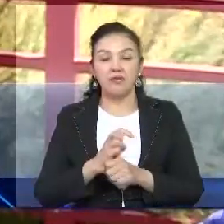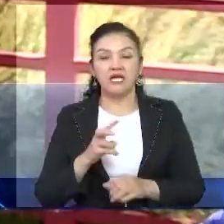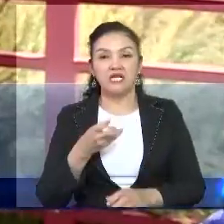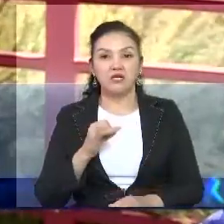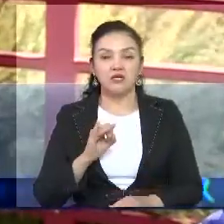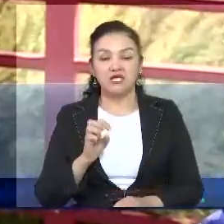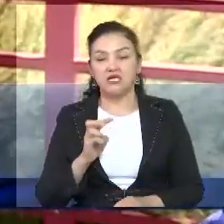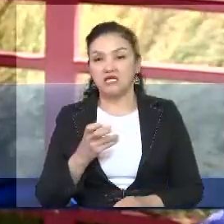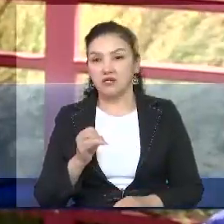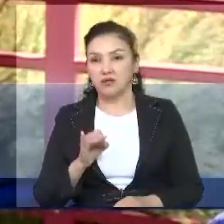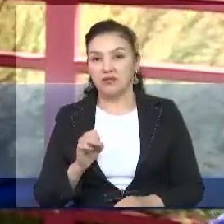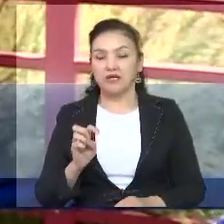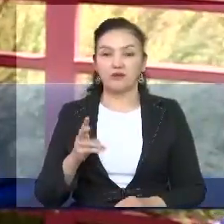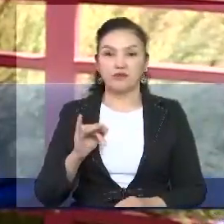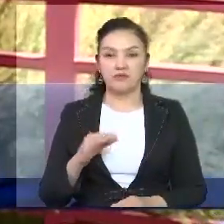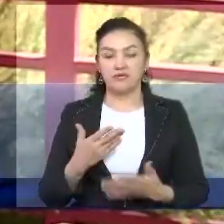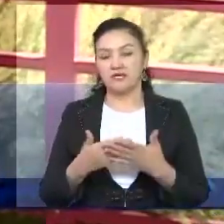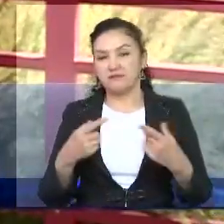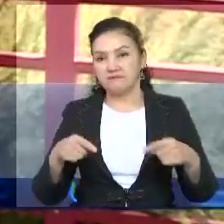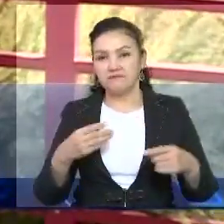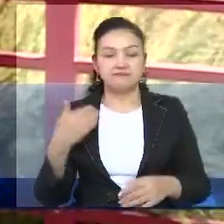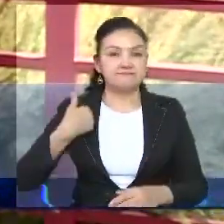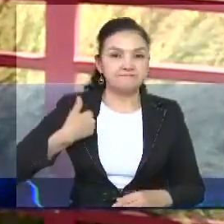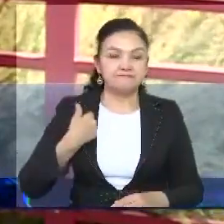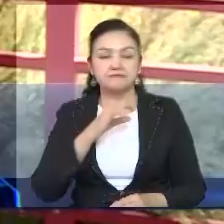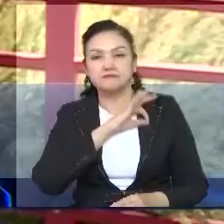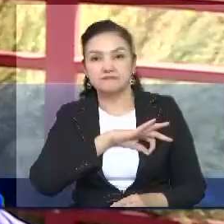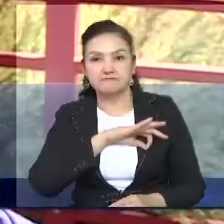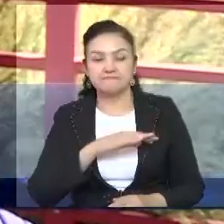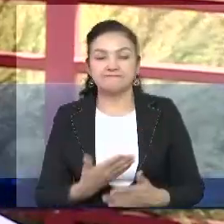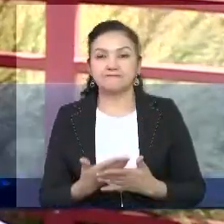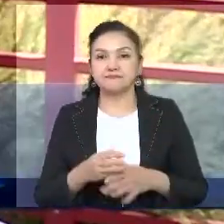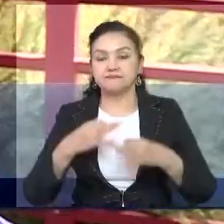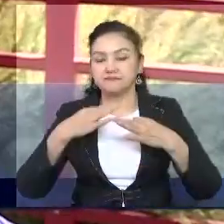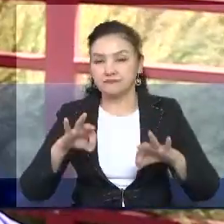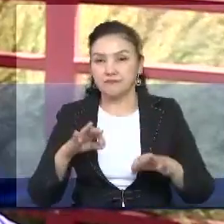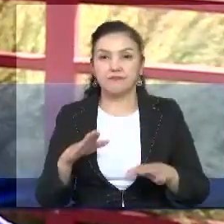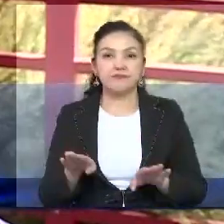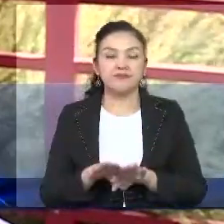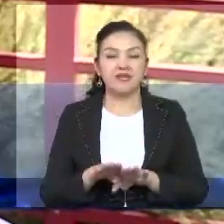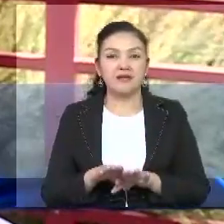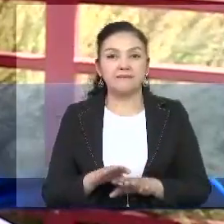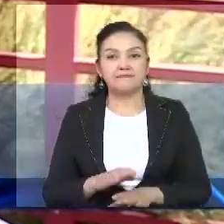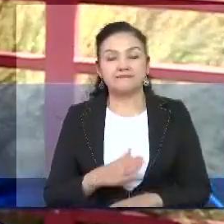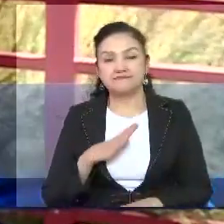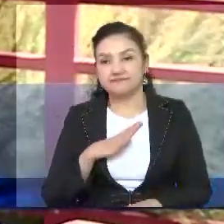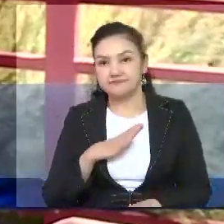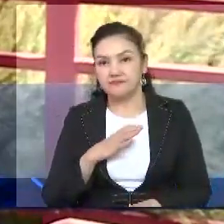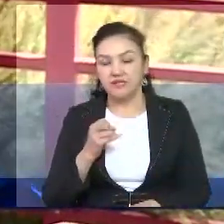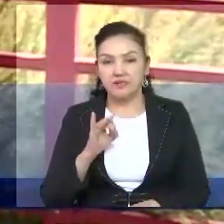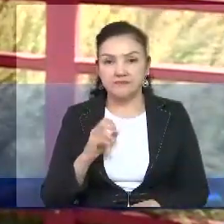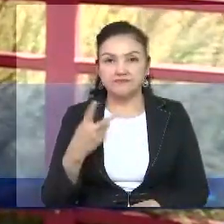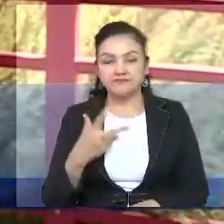полиненасыщенные жирные кислоты, арахидоновая, линолевая, линоленовая, имеющие свободные валентности. Свободные – это